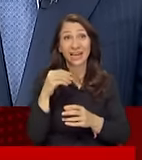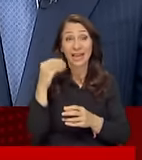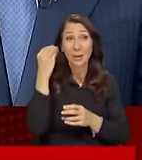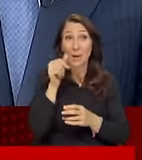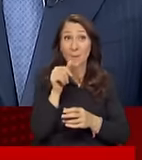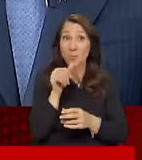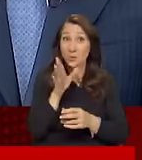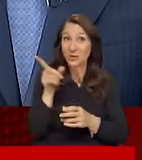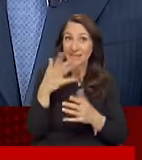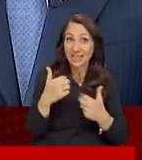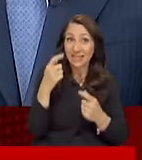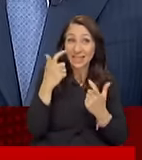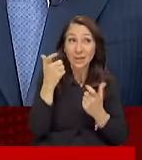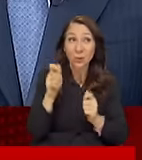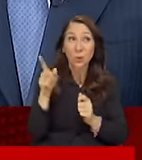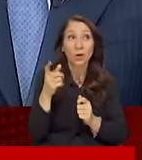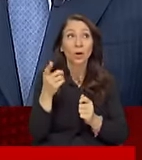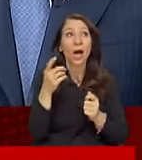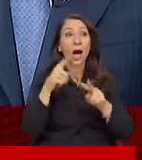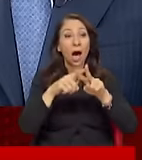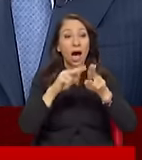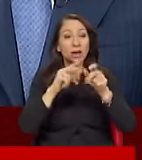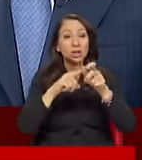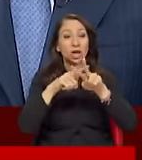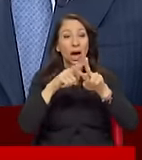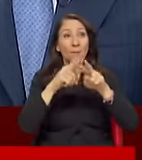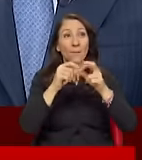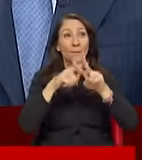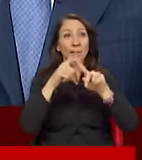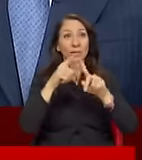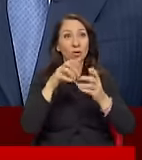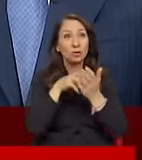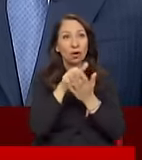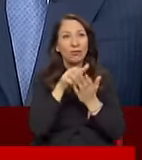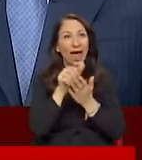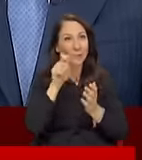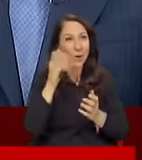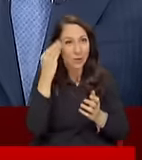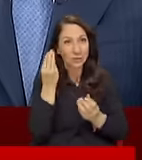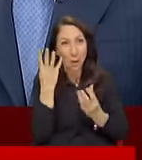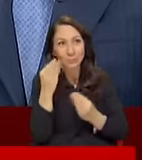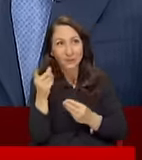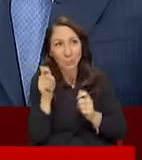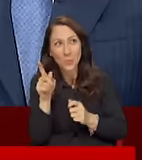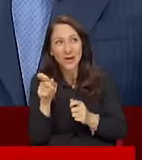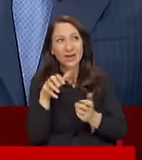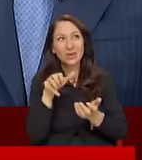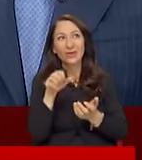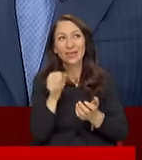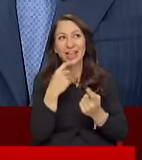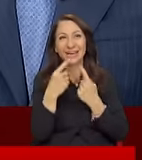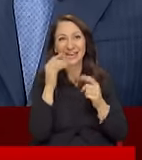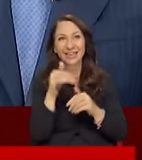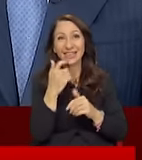sağlığına dikkat ediyor mu? Bir de köfte, Akçabat köfte yapmayı öğrendim dedi. İyi öğrenmiş mi, yapıyor mu? Gene köfte polemiğine geldik